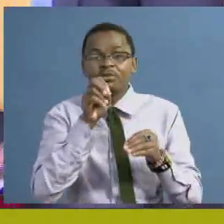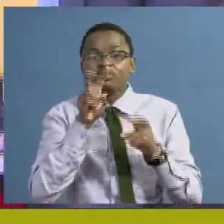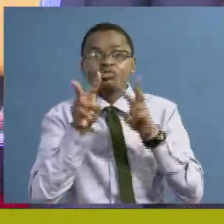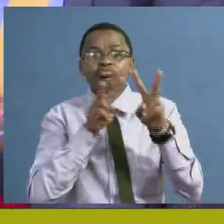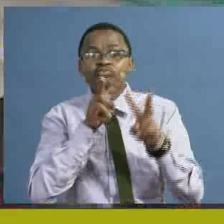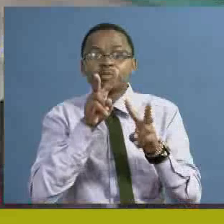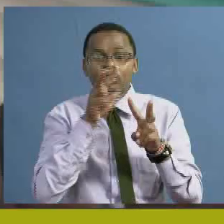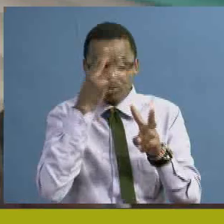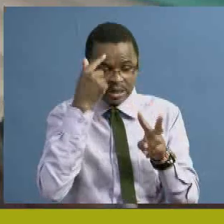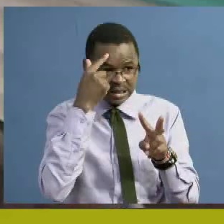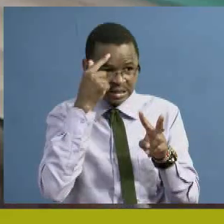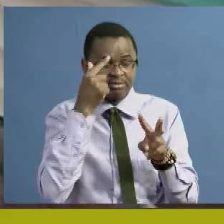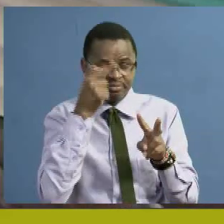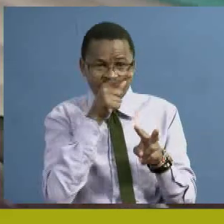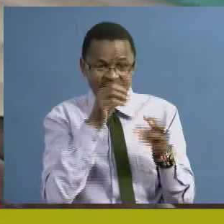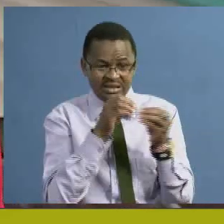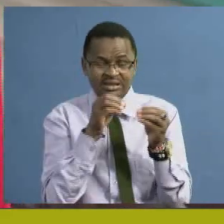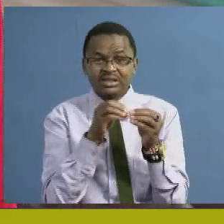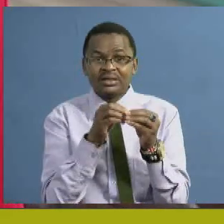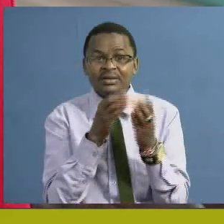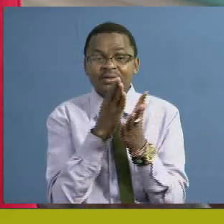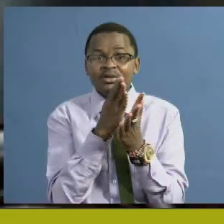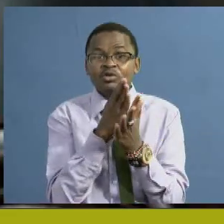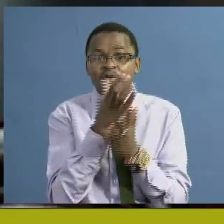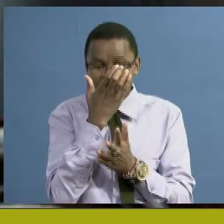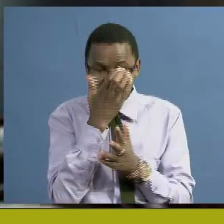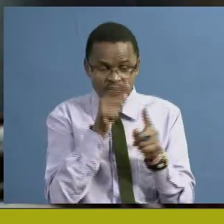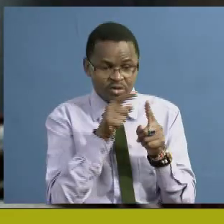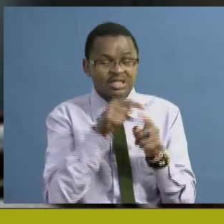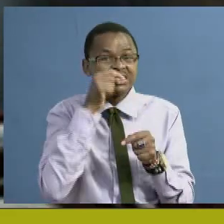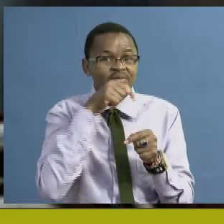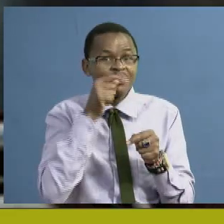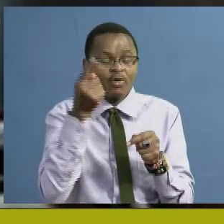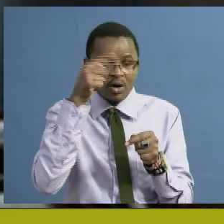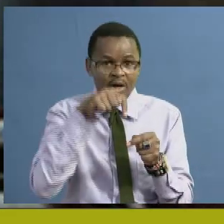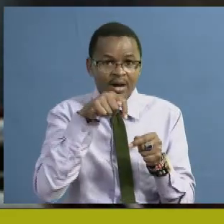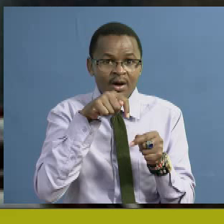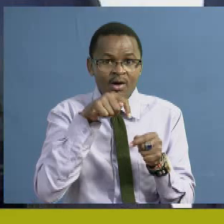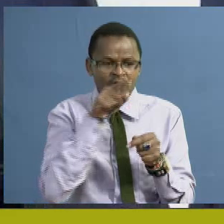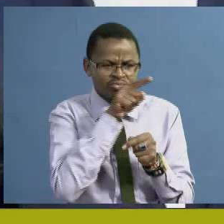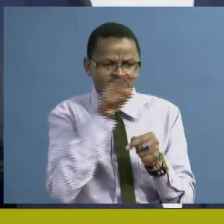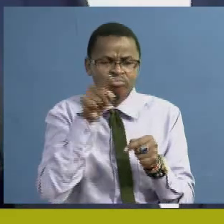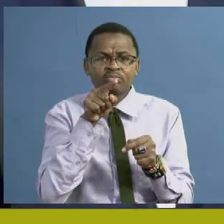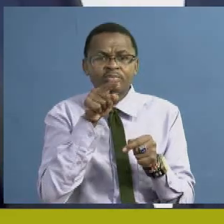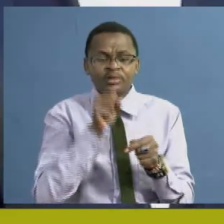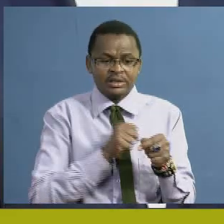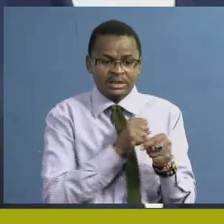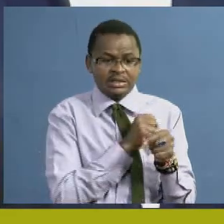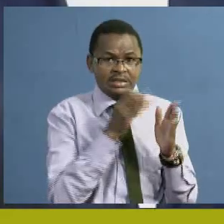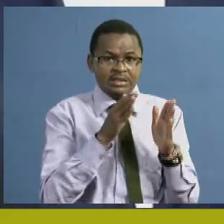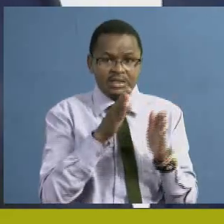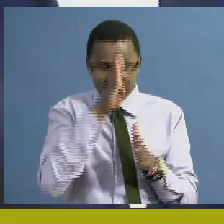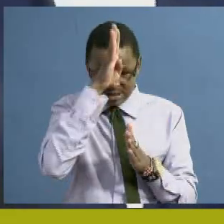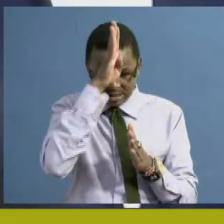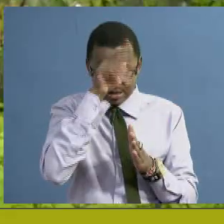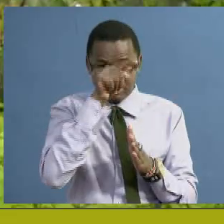2022. Hii ikizingatiwa kuwa mkutano kati ya naye Bryce na mzee Moi ulitibuka, lawama ikiwekelewa seneta wa Baringo